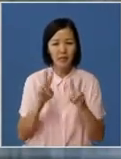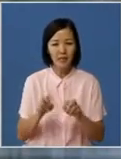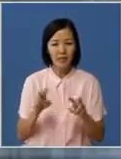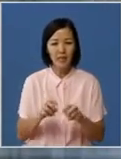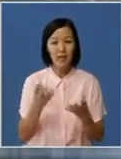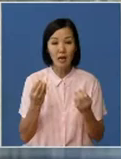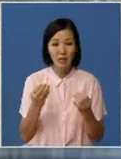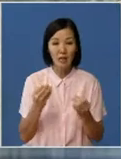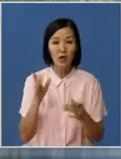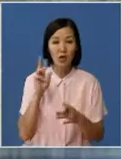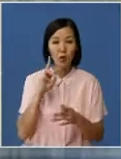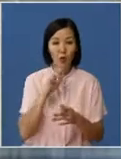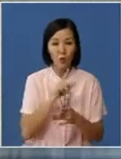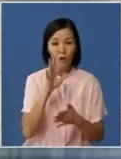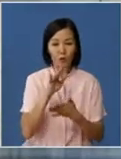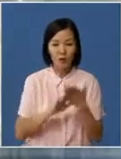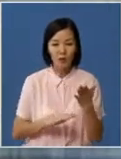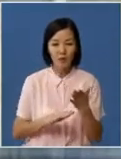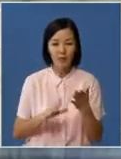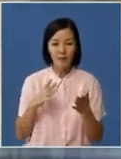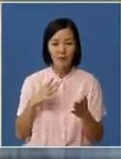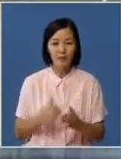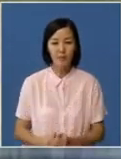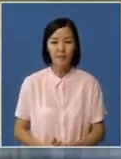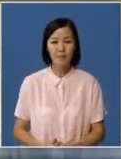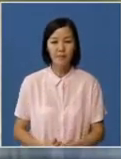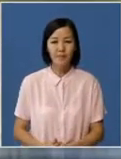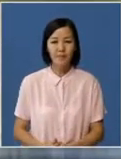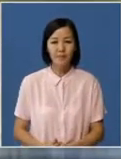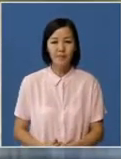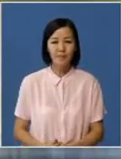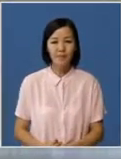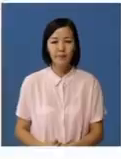мүмкін. Себебі суға залалсыздандыру жұмыстары басталған жоқ.